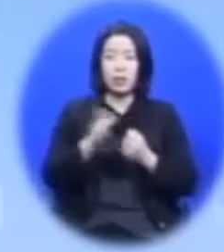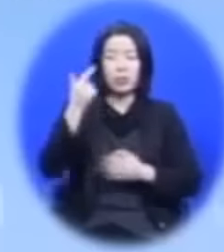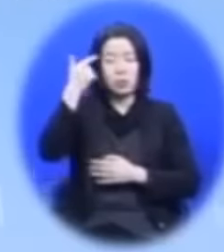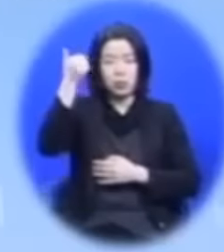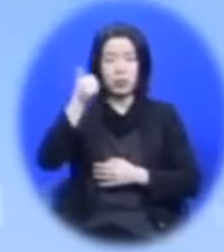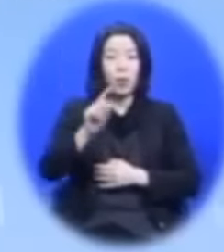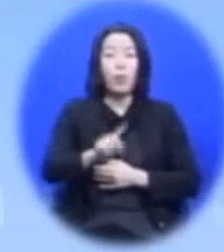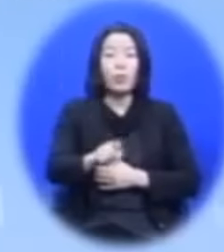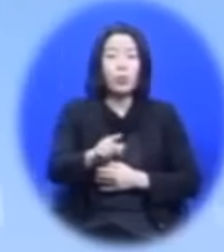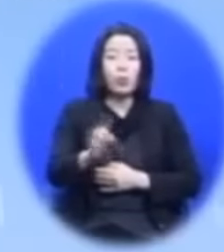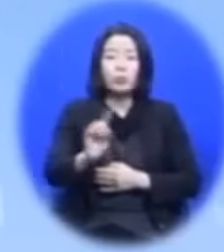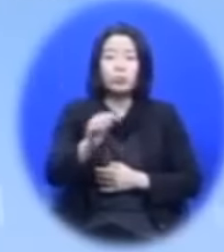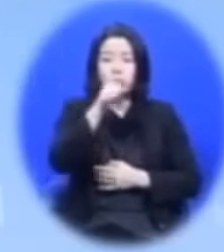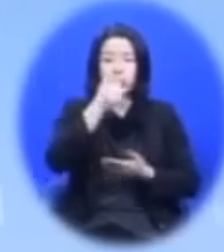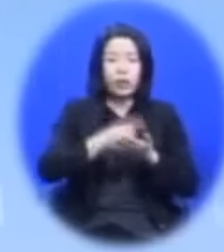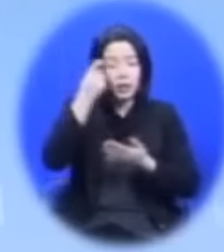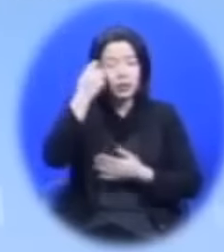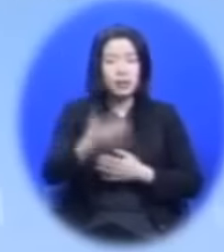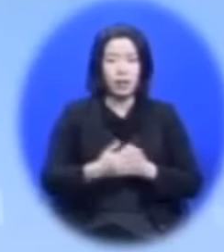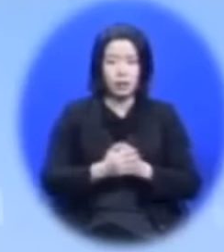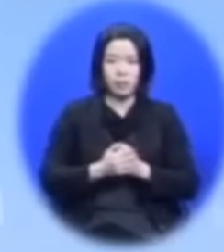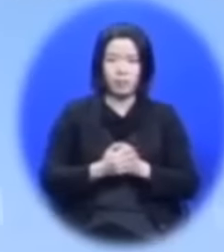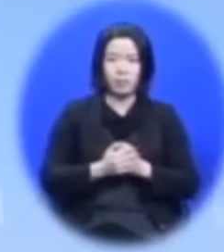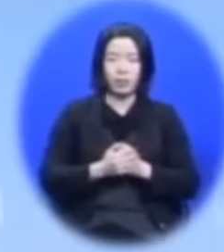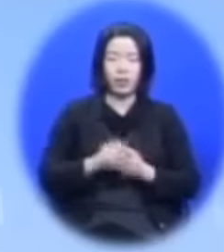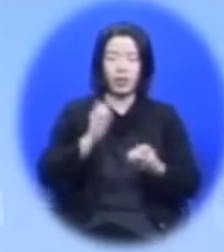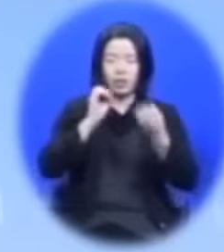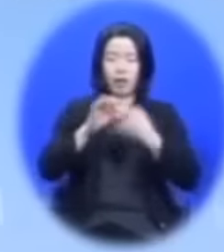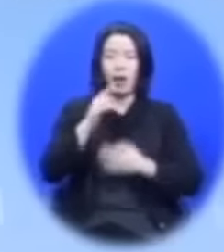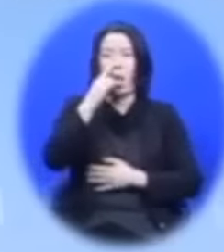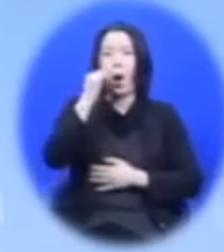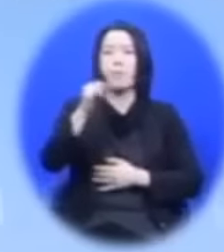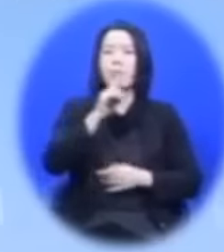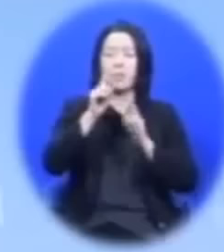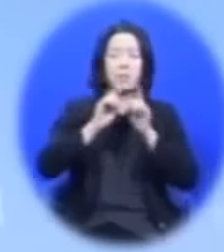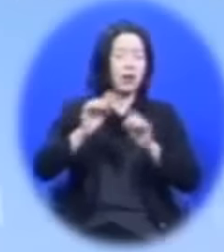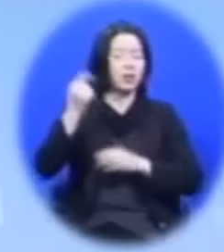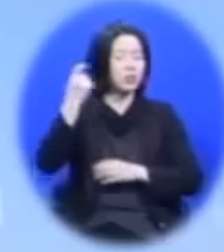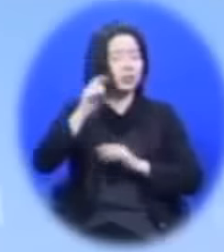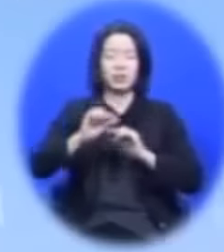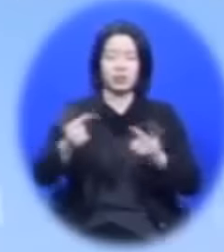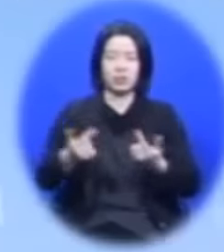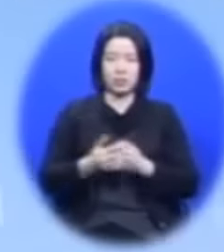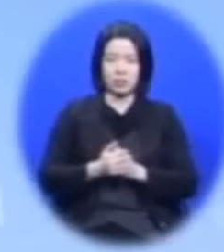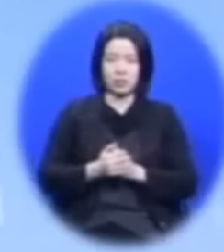무슨 죄를 지었느냐 그랬더니 엄마 말을 안 들었다는 거예요.